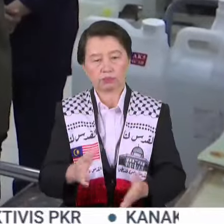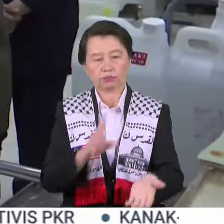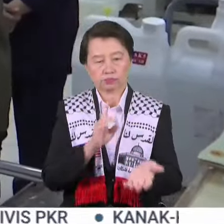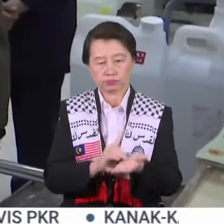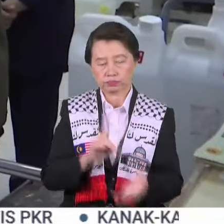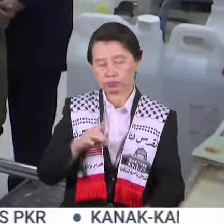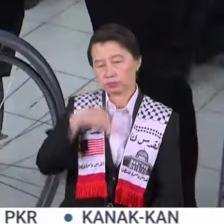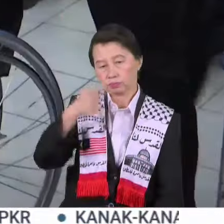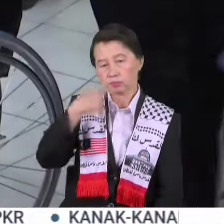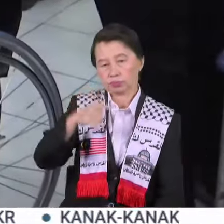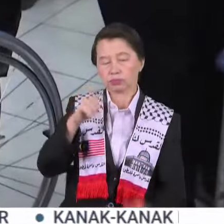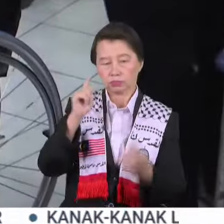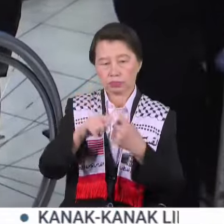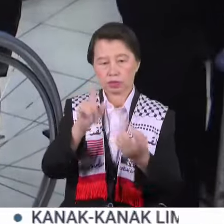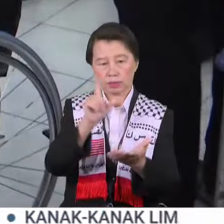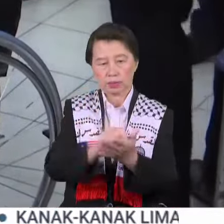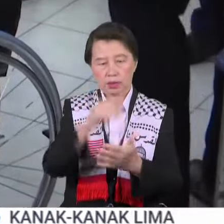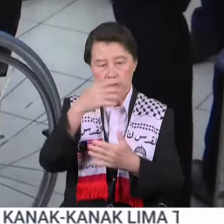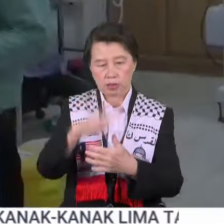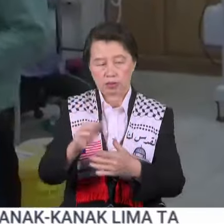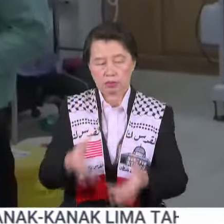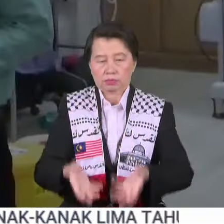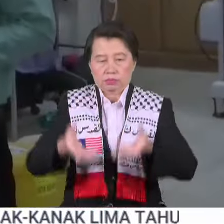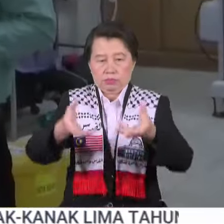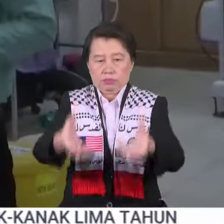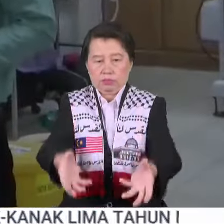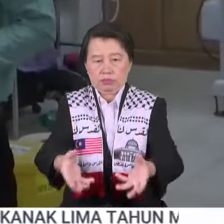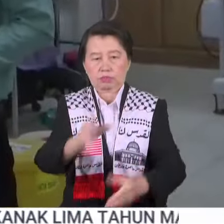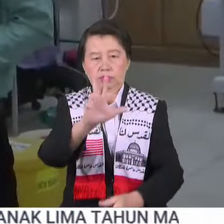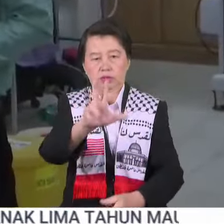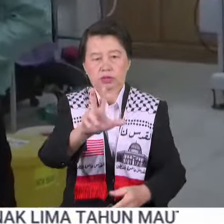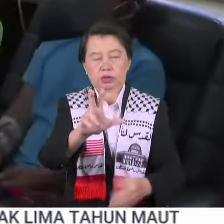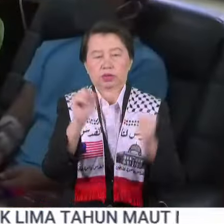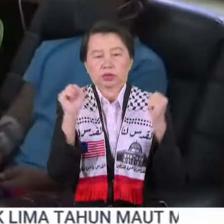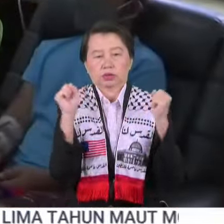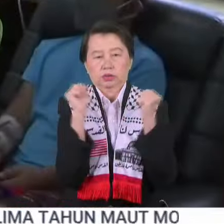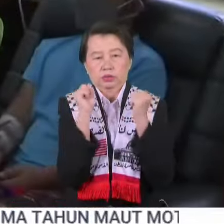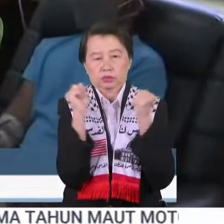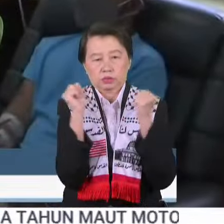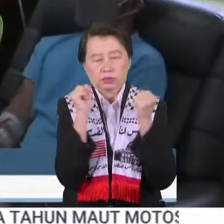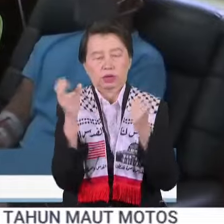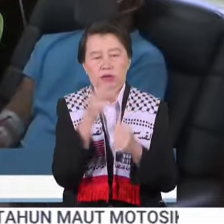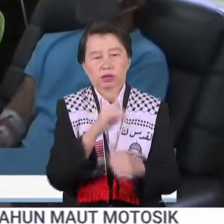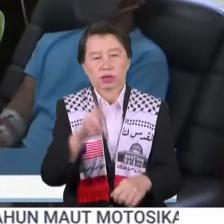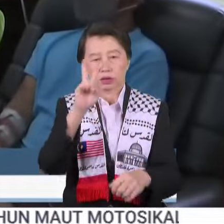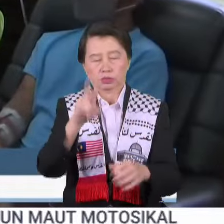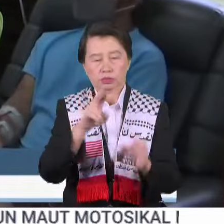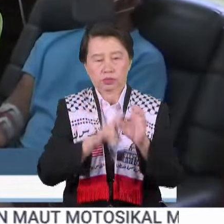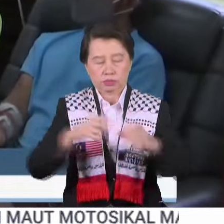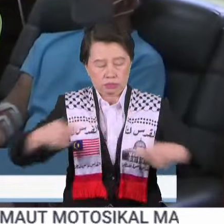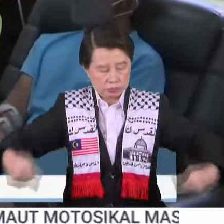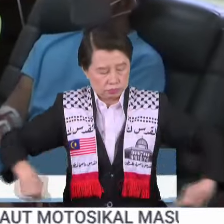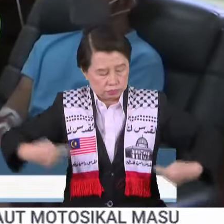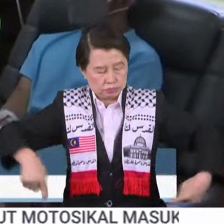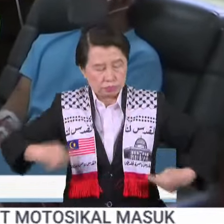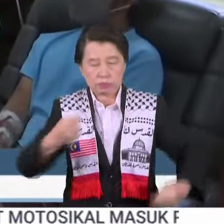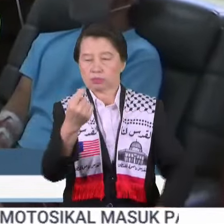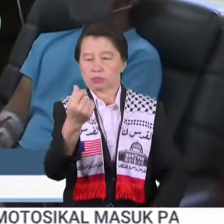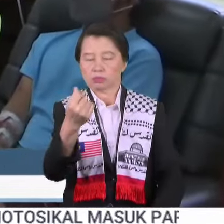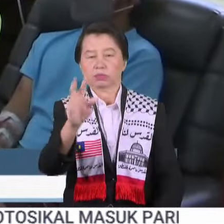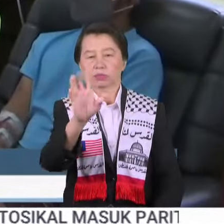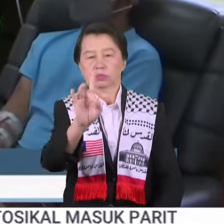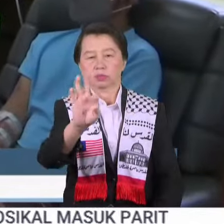norain menyatakan demikian kepada media selepas penyerahan sumbangan tiga unit penghawa dingin dan dua buah kerusi roda bernilai hampir